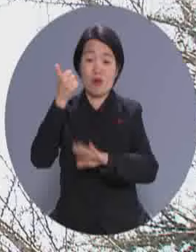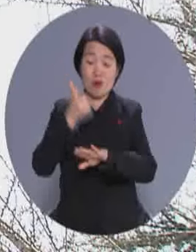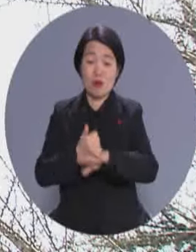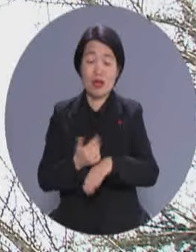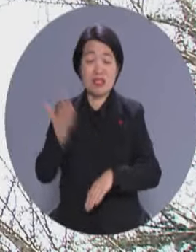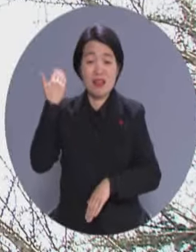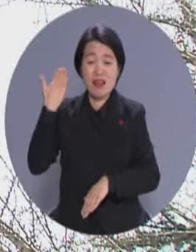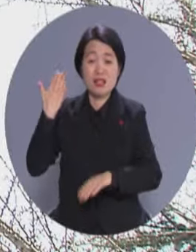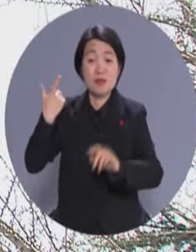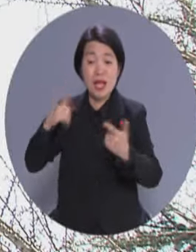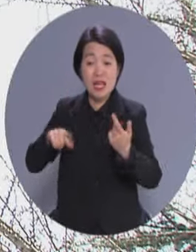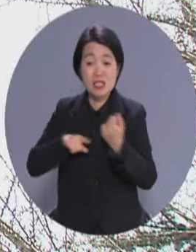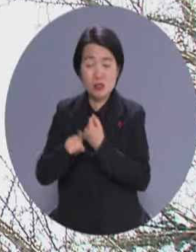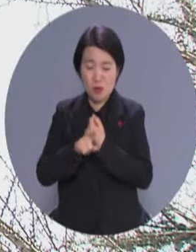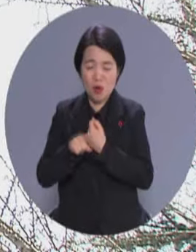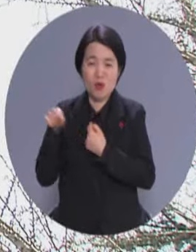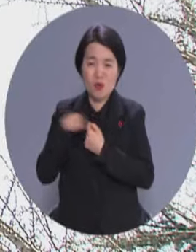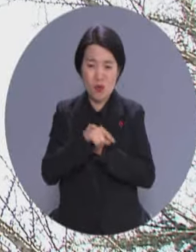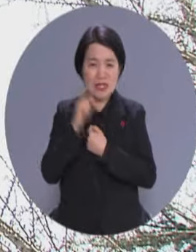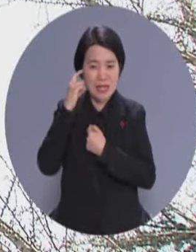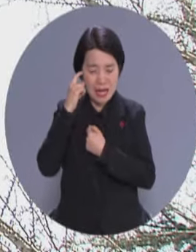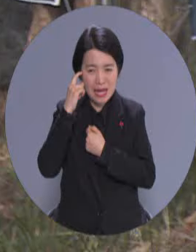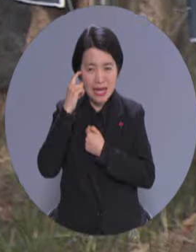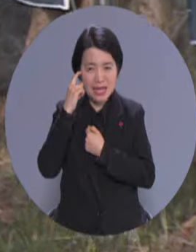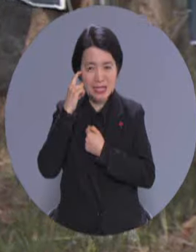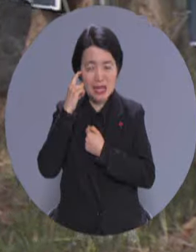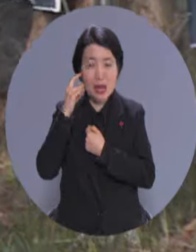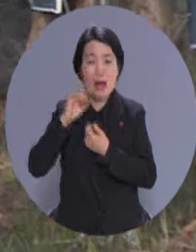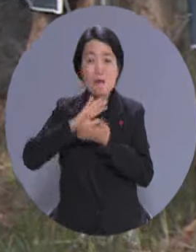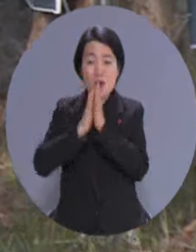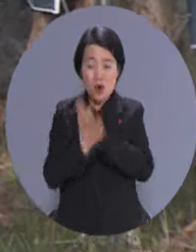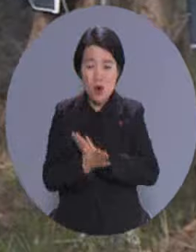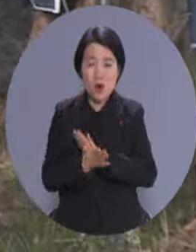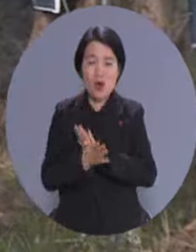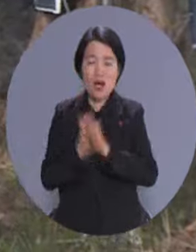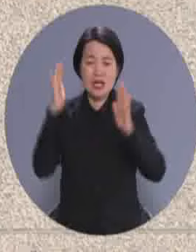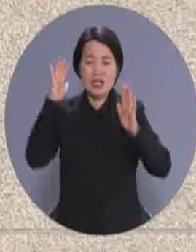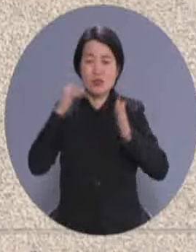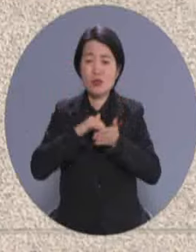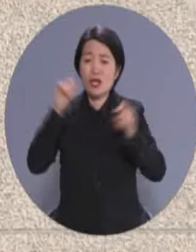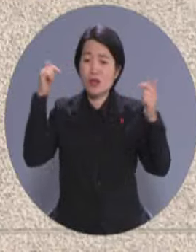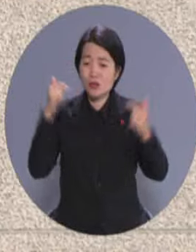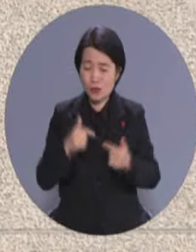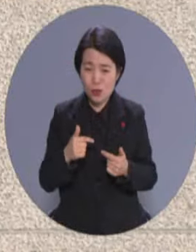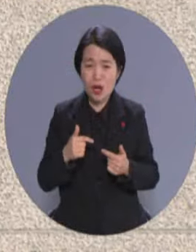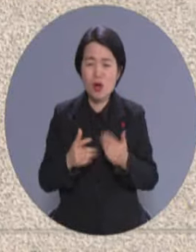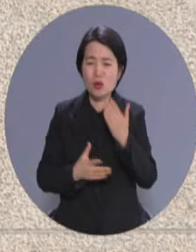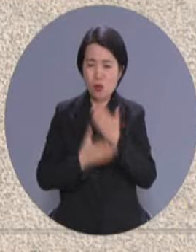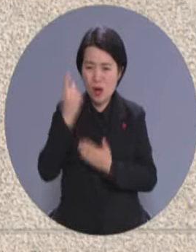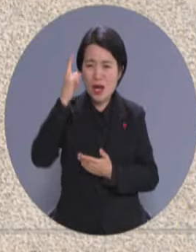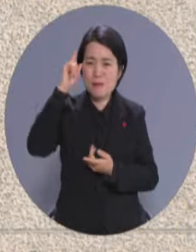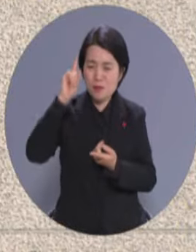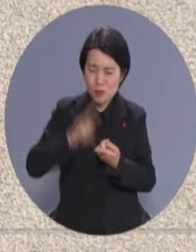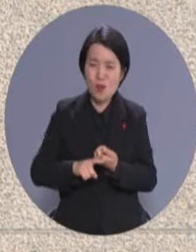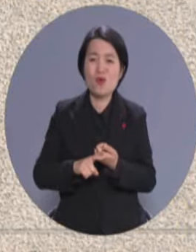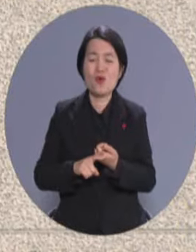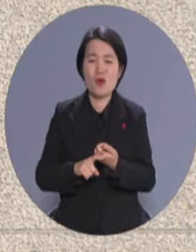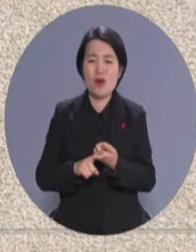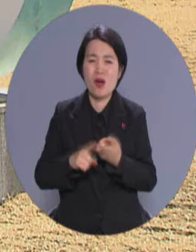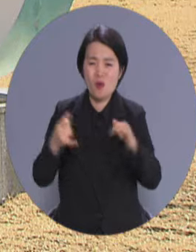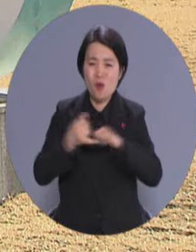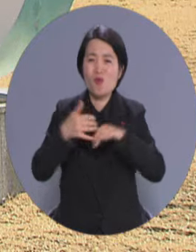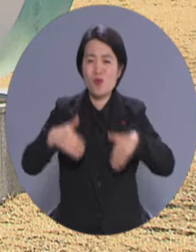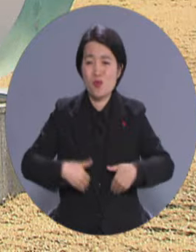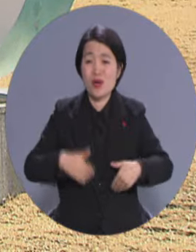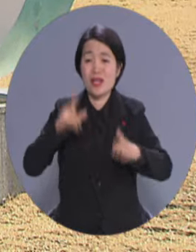점은 두 대학의 의지와 학령 인구 감소, 대학 소멸의 심각성으로 통합의 당위성은 그 어느 때보다